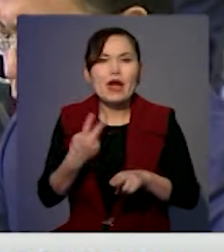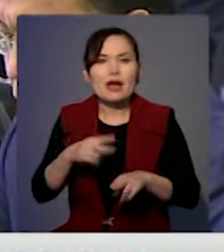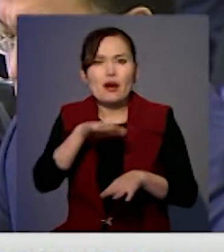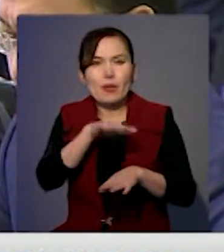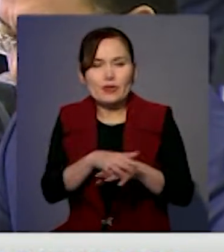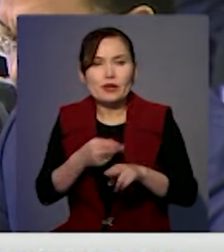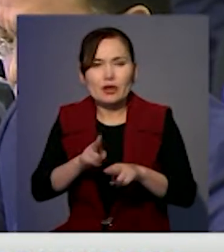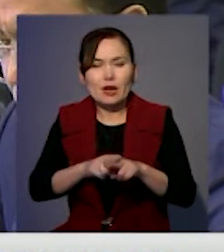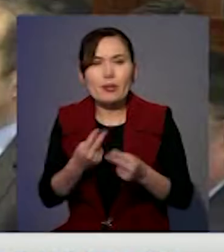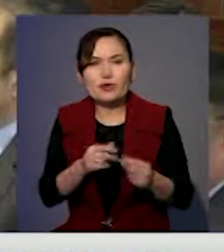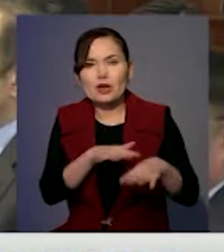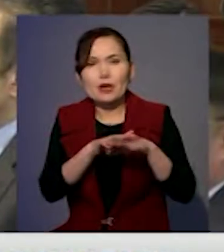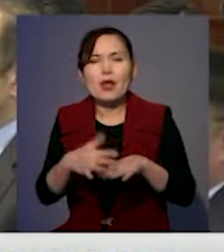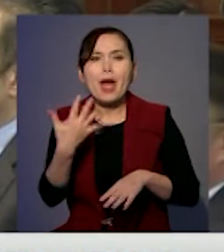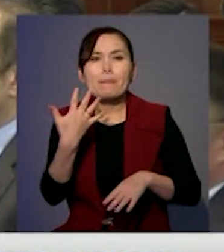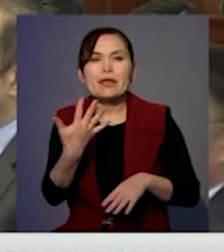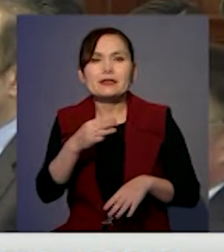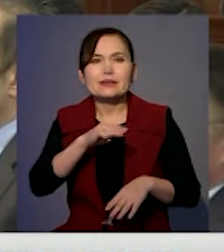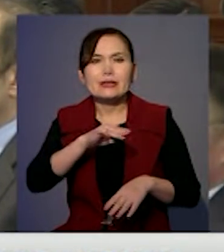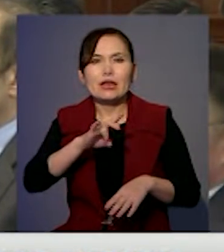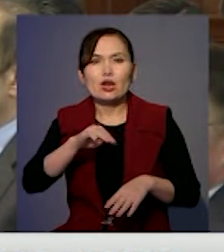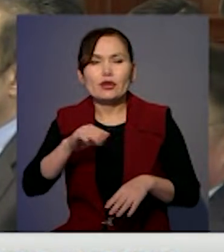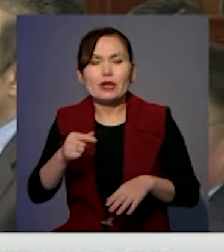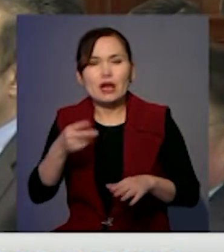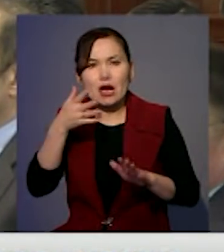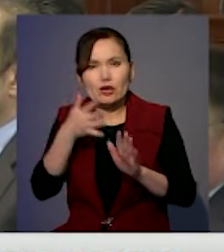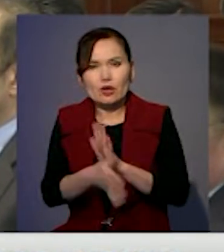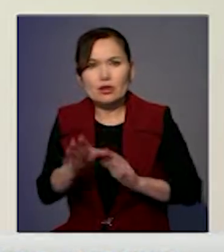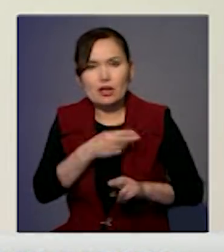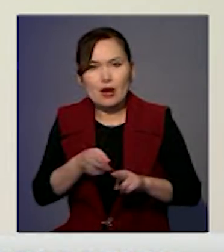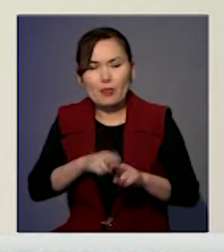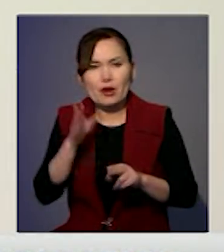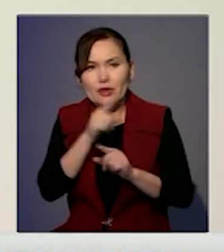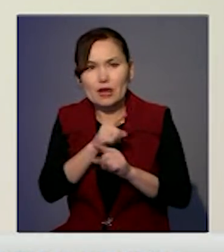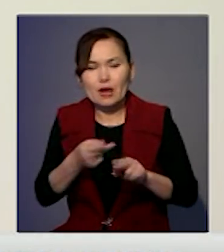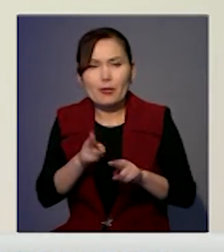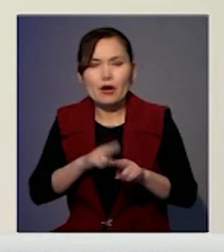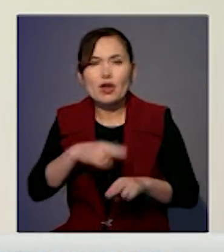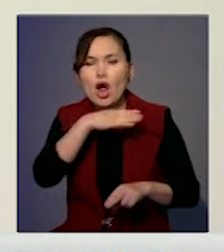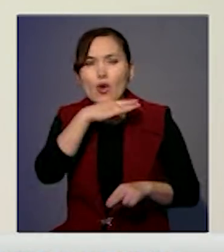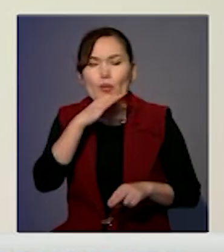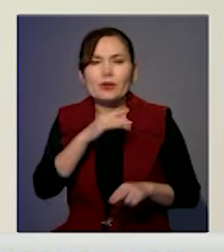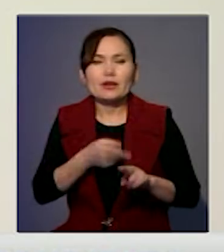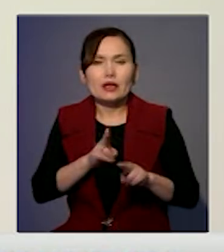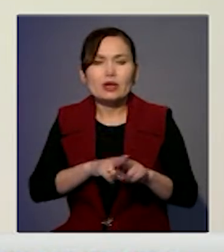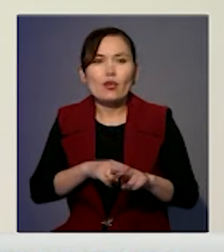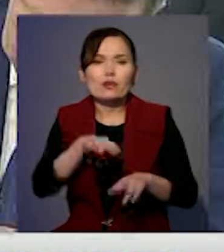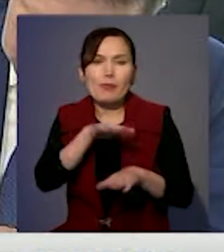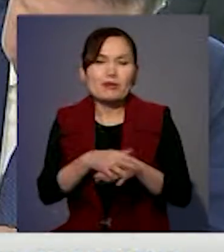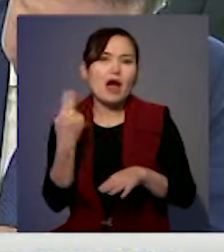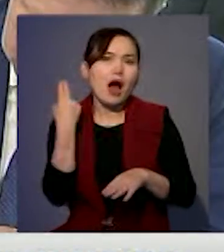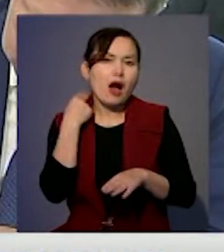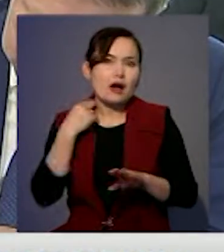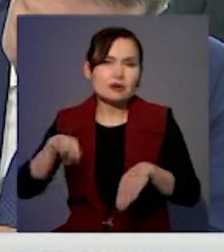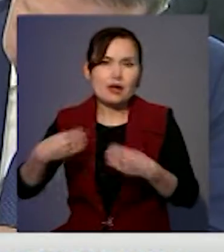банкты сауықтыруға шамамен 5 триллион теңге жұмсалған. Бірақ олар осы уақытқа дейін алған қарызын қайтармаған. Бұл әсіресе